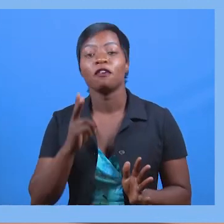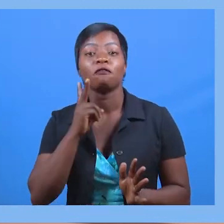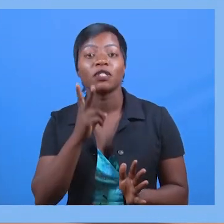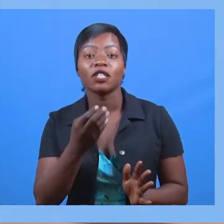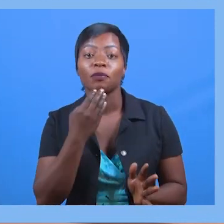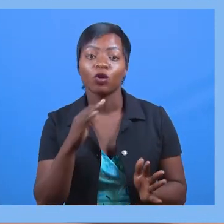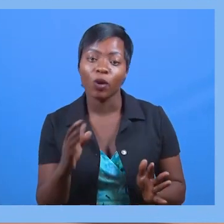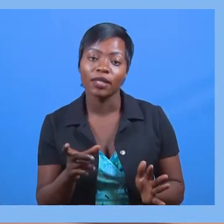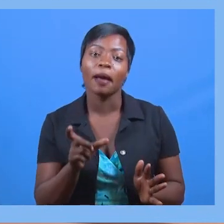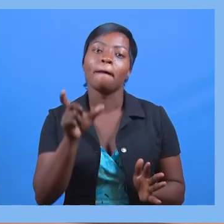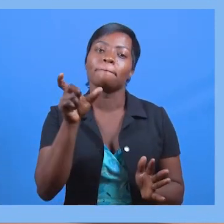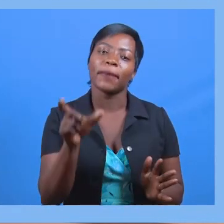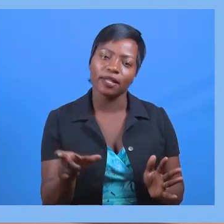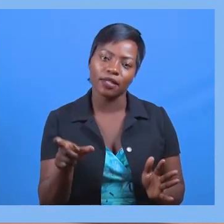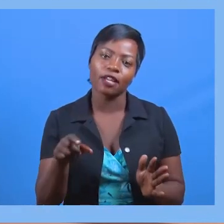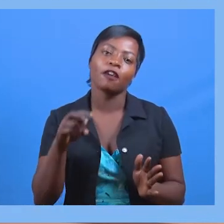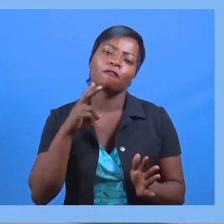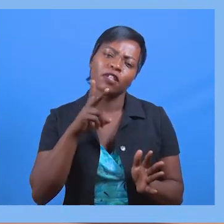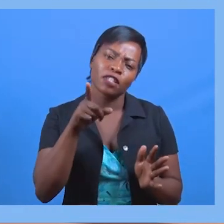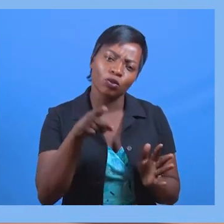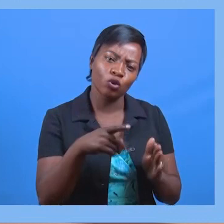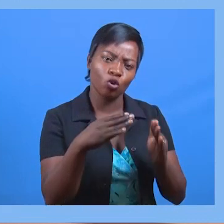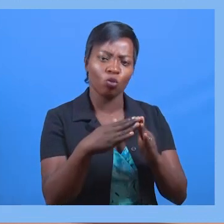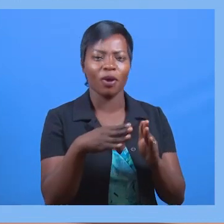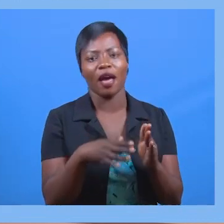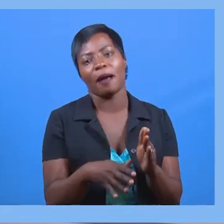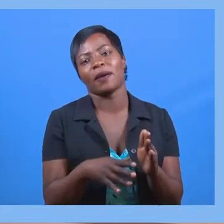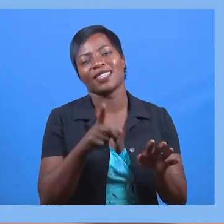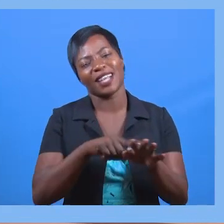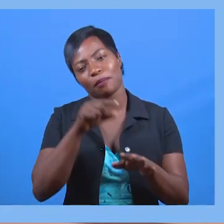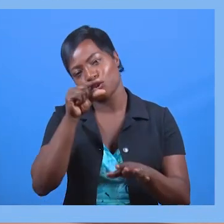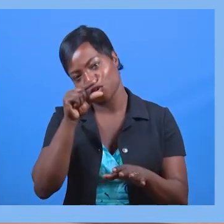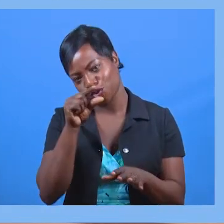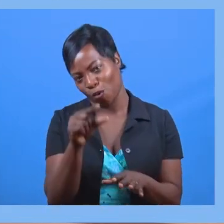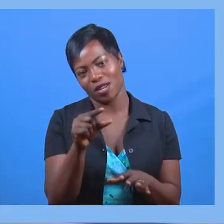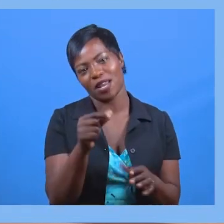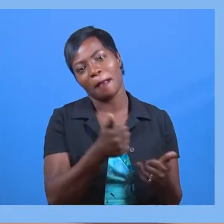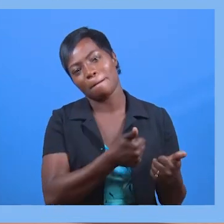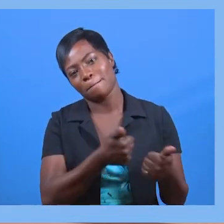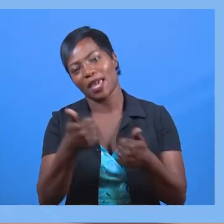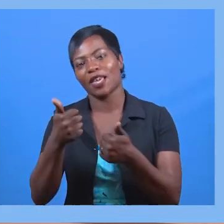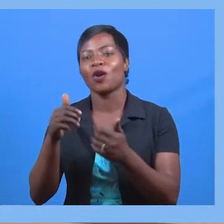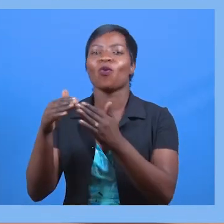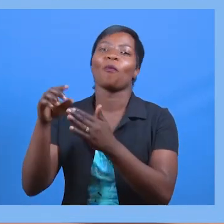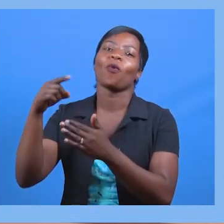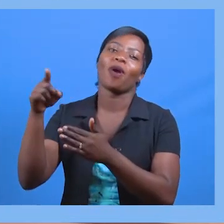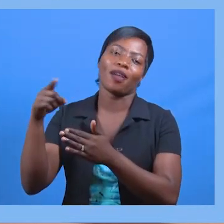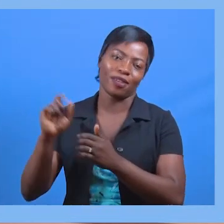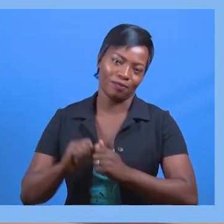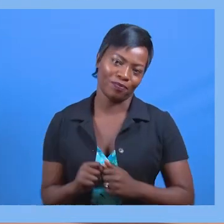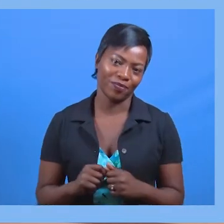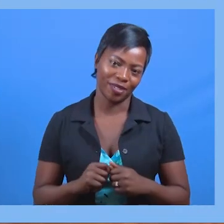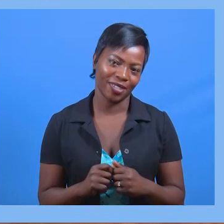munhu anouya asingazopfunyakisira achigarapo, munhu ari kuuya achizodzokera. Ndoda kutenda vadari